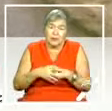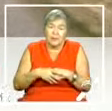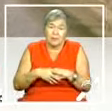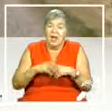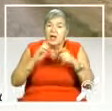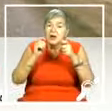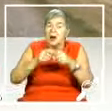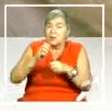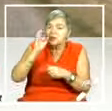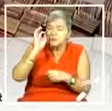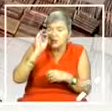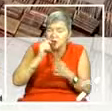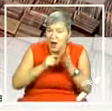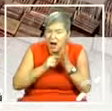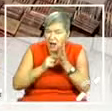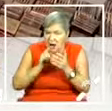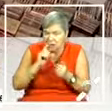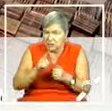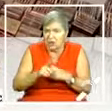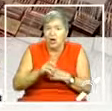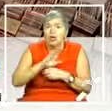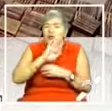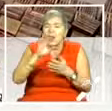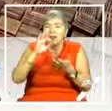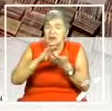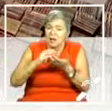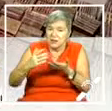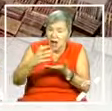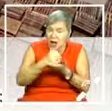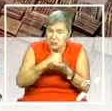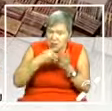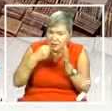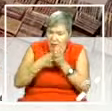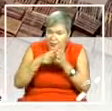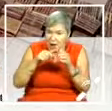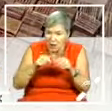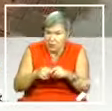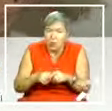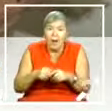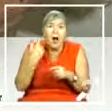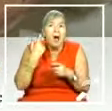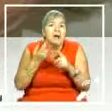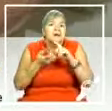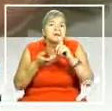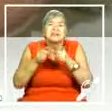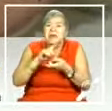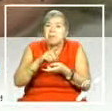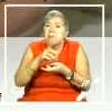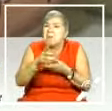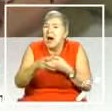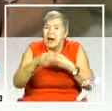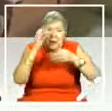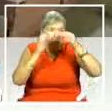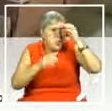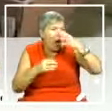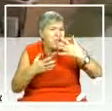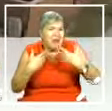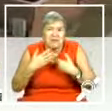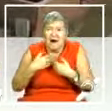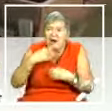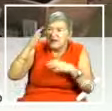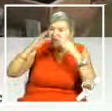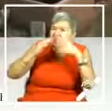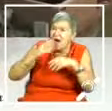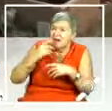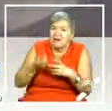Raportul specialiștilor arată că, potrivit tuturor datelor existente, ciclul hidrologic are momente haotice, este dezechilibrat, iar asta se